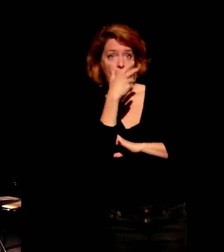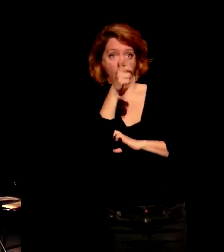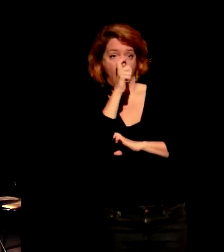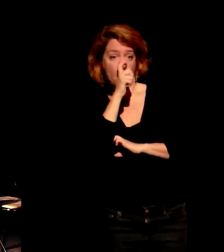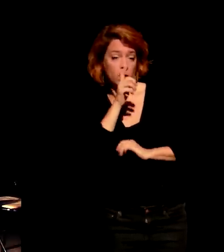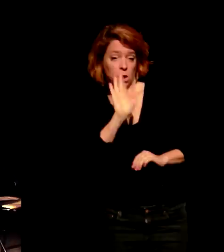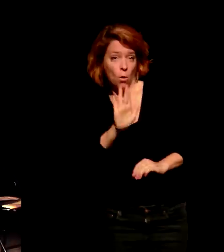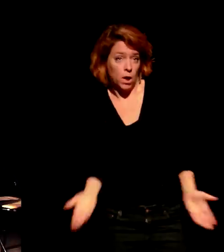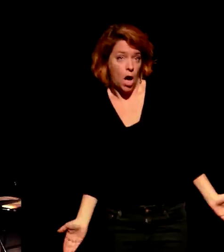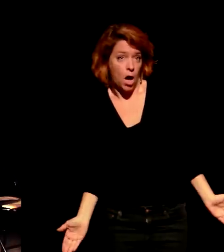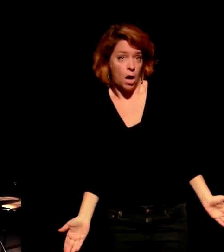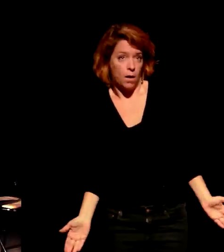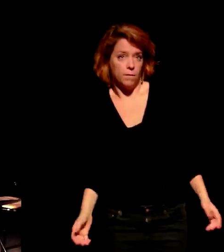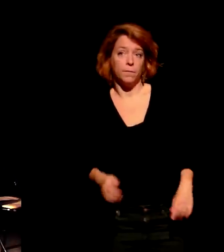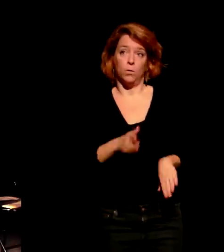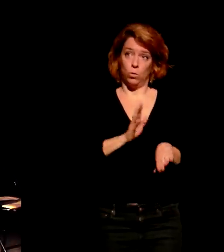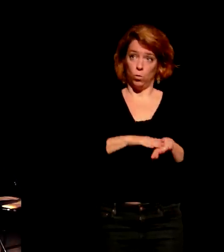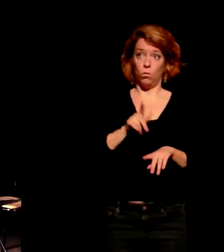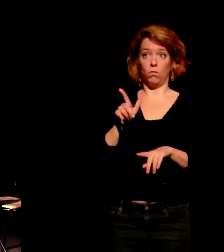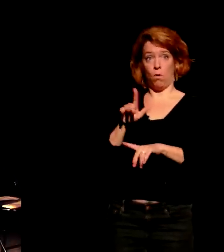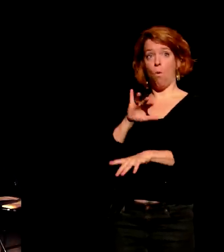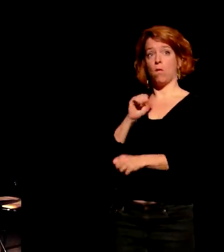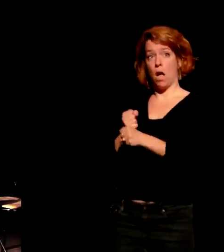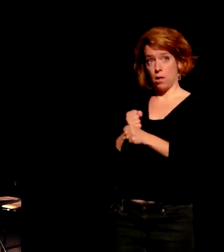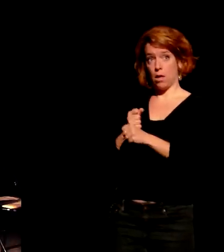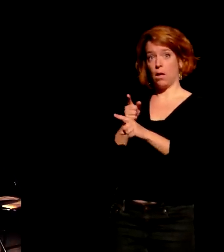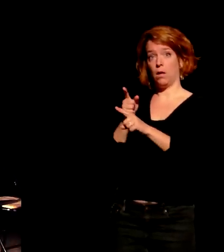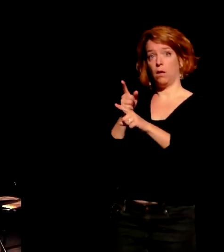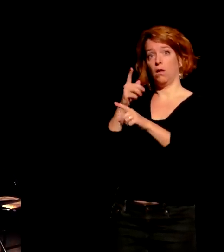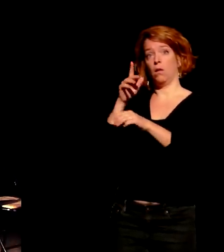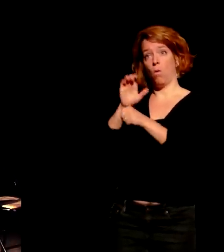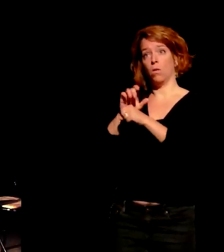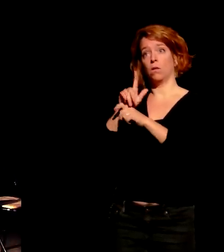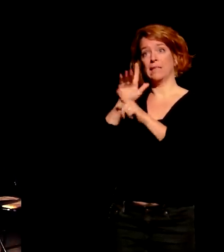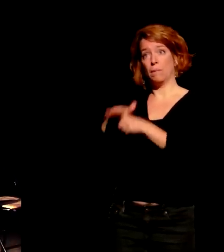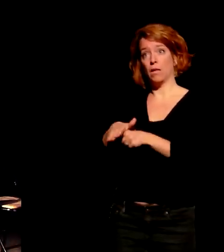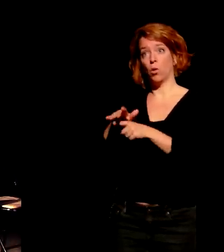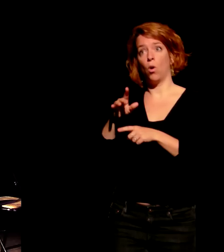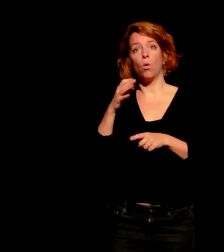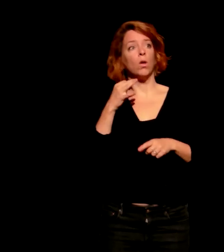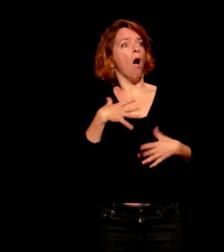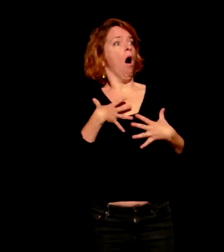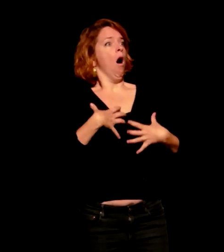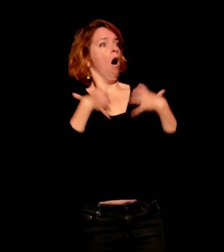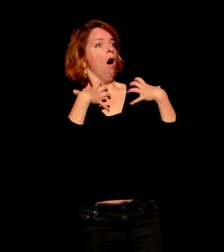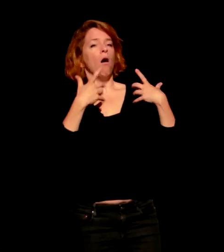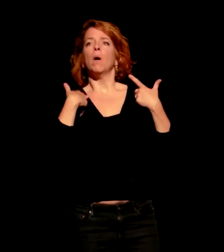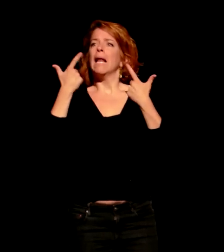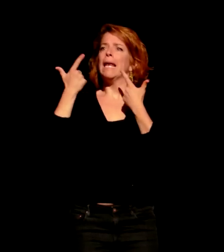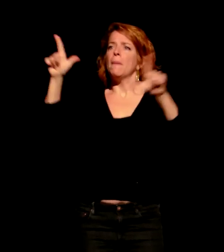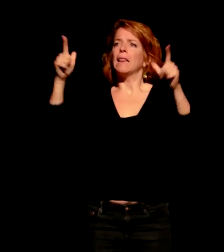il a été accusé, condamné pour incitation à la haine raciale, et il a levé le drapeau de la liberté